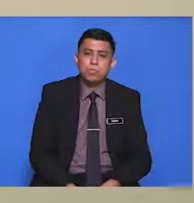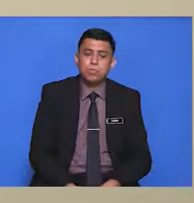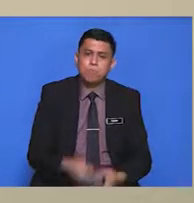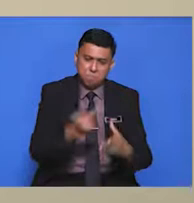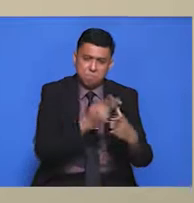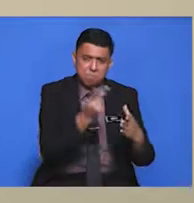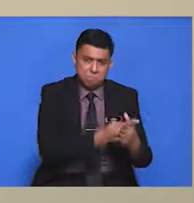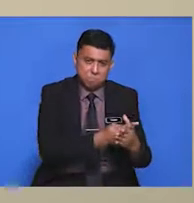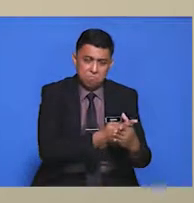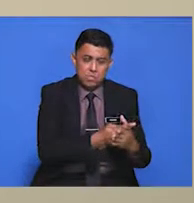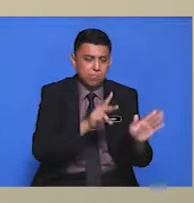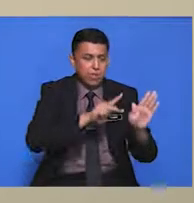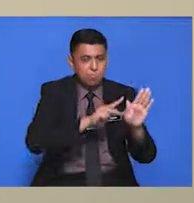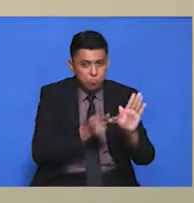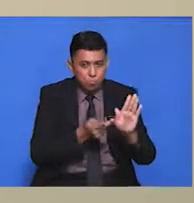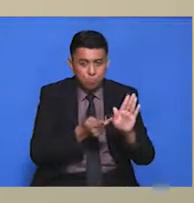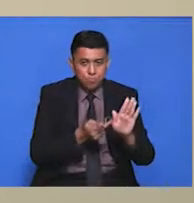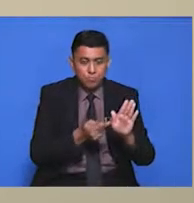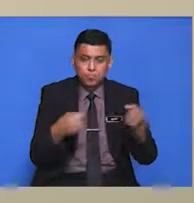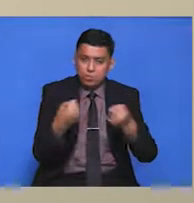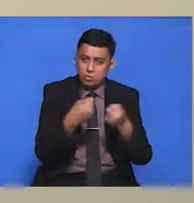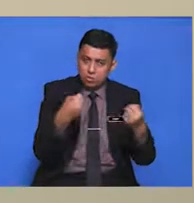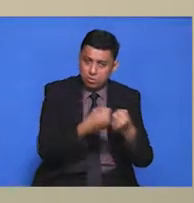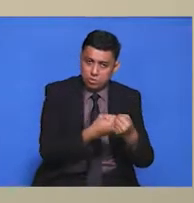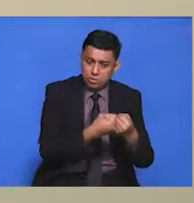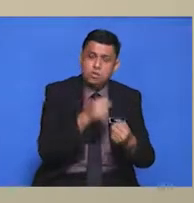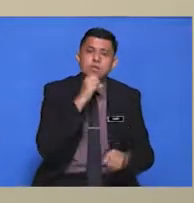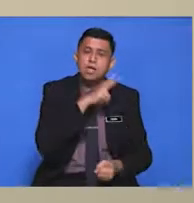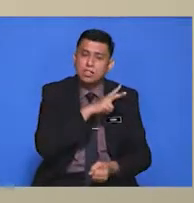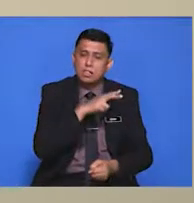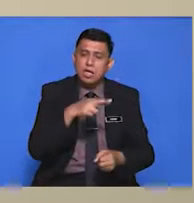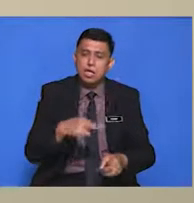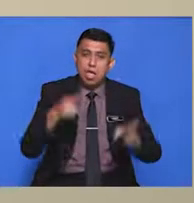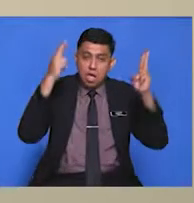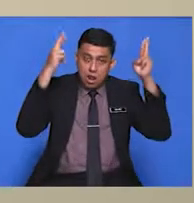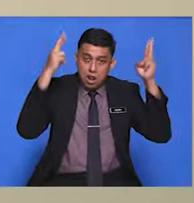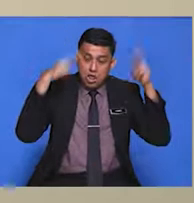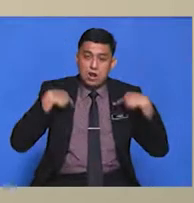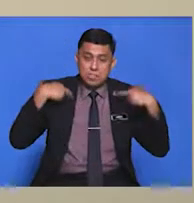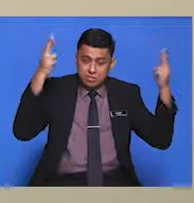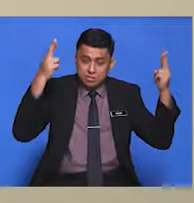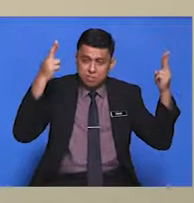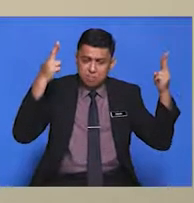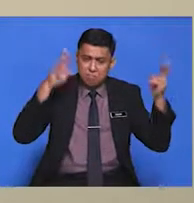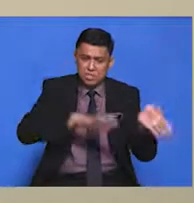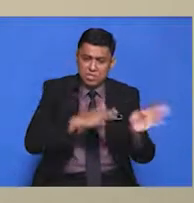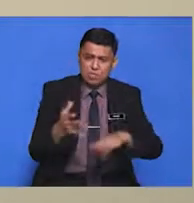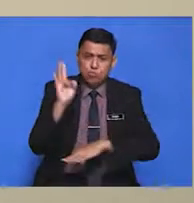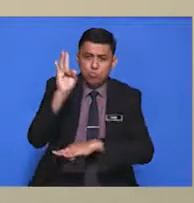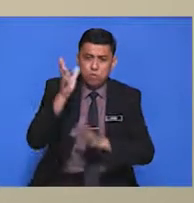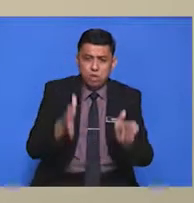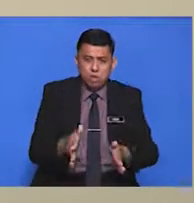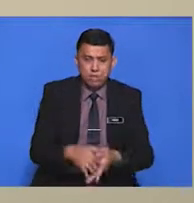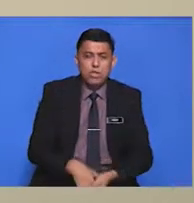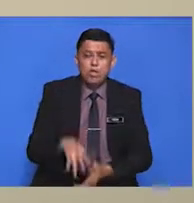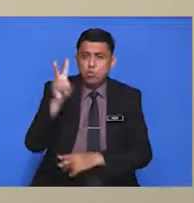Kekacauan tersebut berpunca daripada serangan kumpulan katak raksasa. 7 orang meninggal dunia manakala